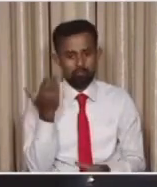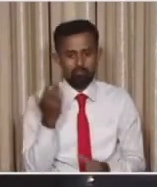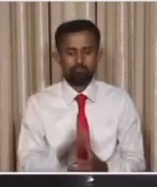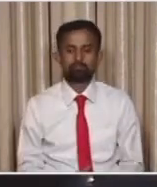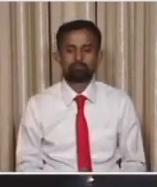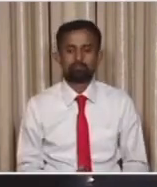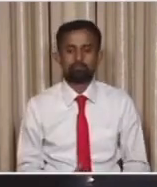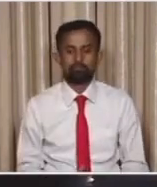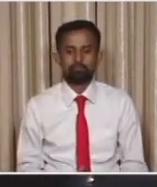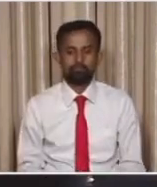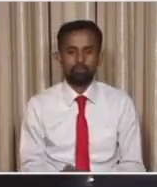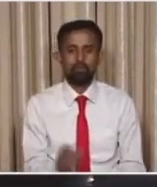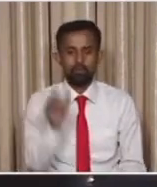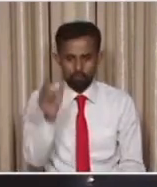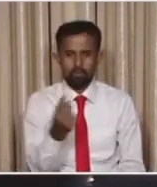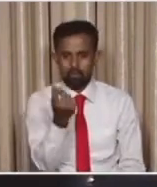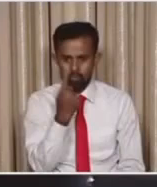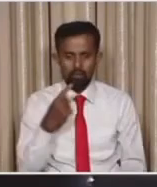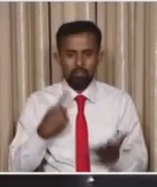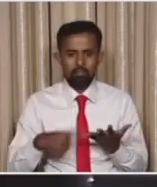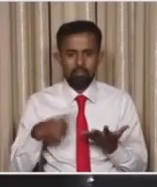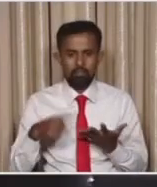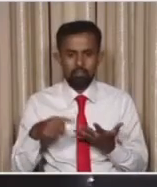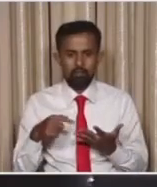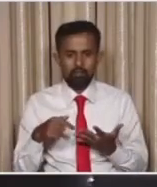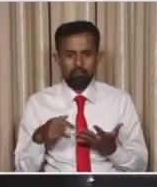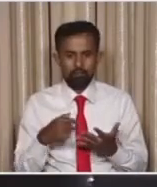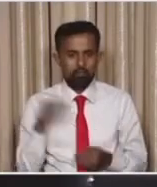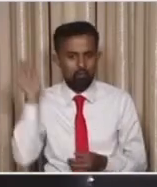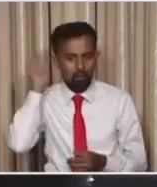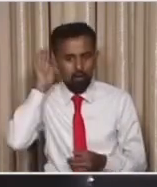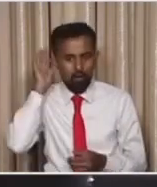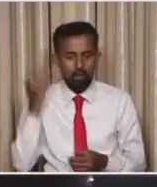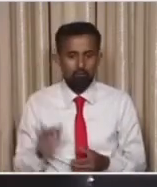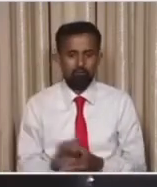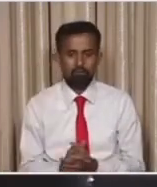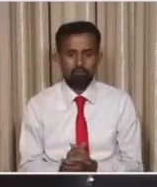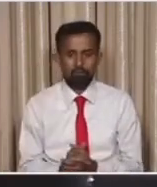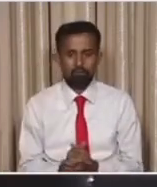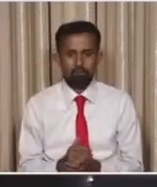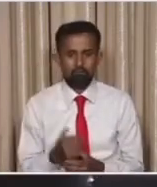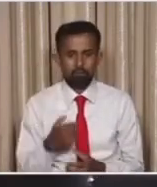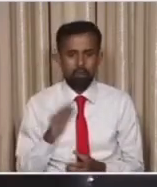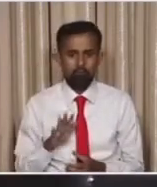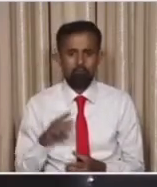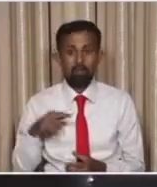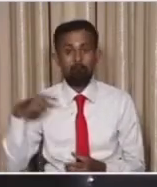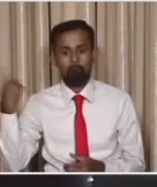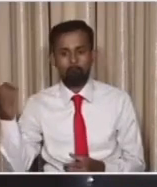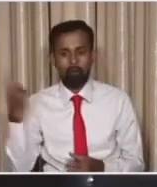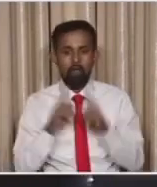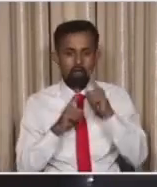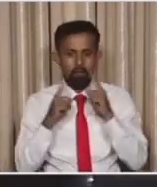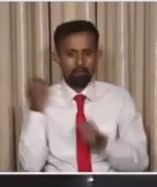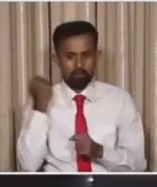මේ ඔබතුමිය කියපු කාරණා කීපයක් පිළිබඳව මට මේ අහන්න ලැබුණේ මට ඇත්තටම මං හිටියේ එහා වෙන